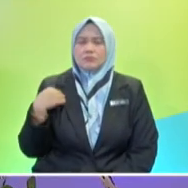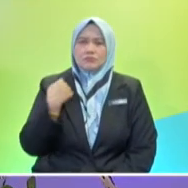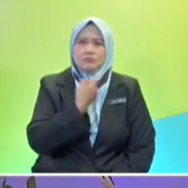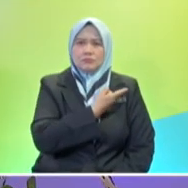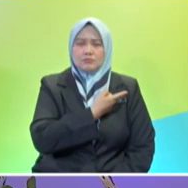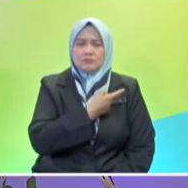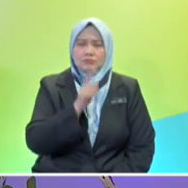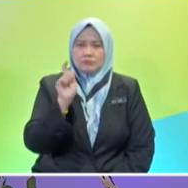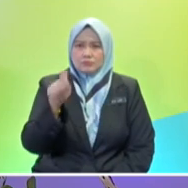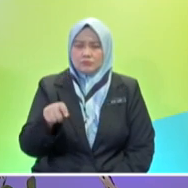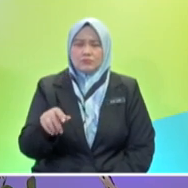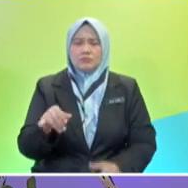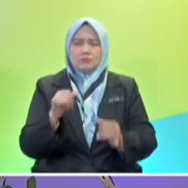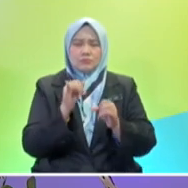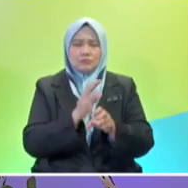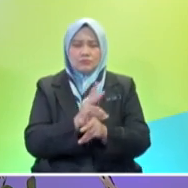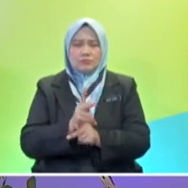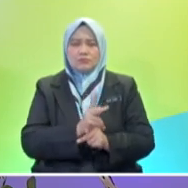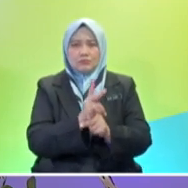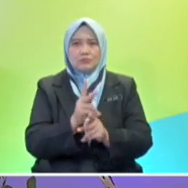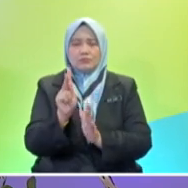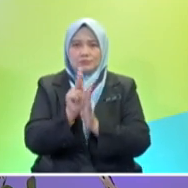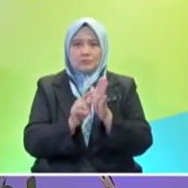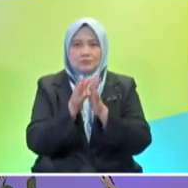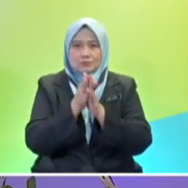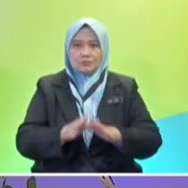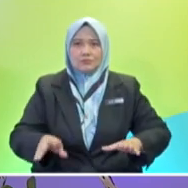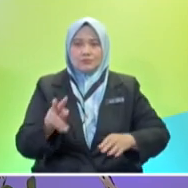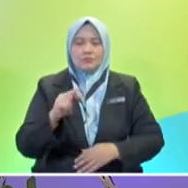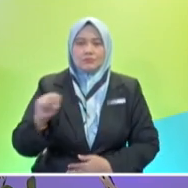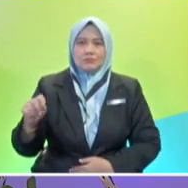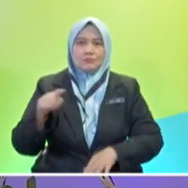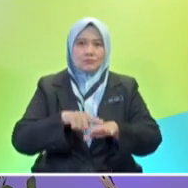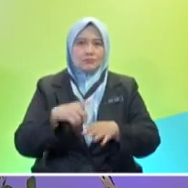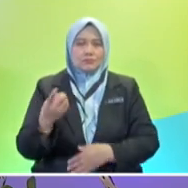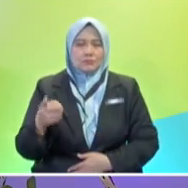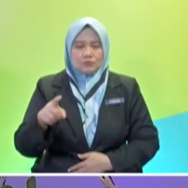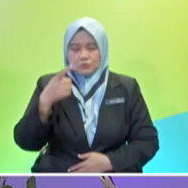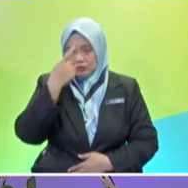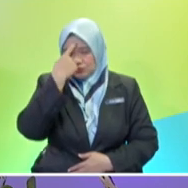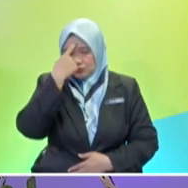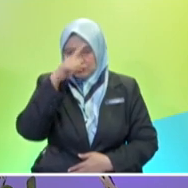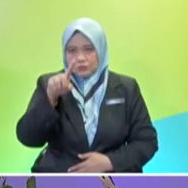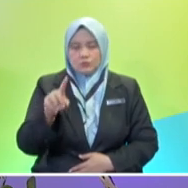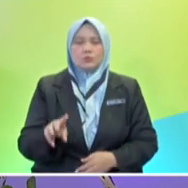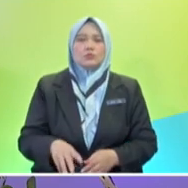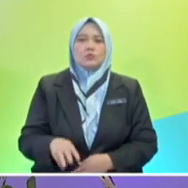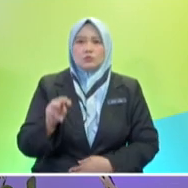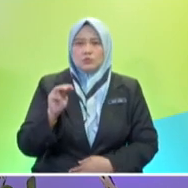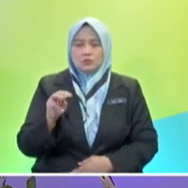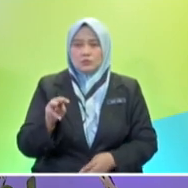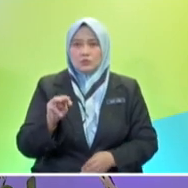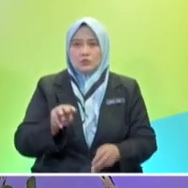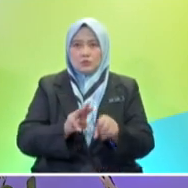supaya keluarga kita sentiasa sejahtera, aman dan selamat waktu berada